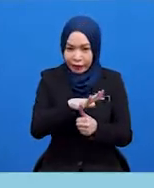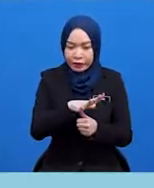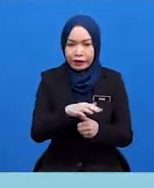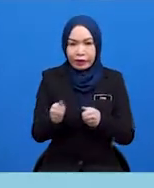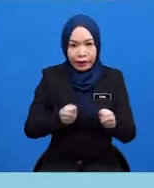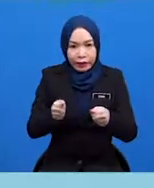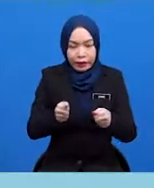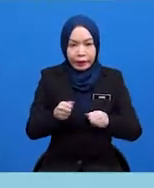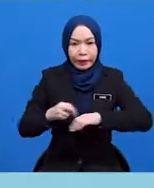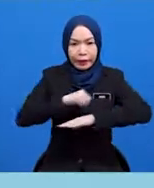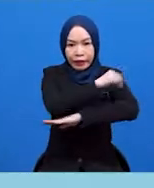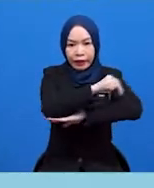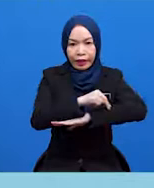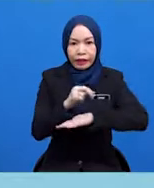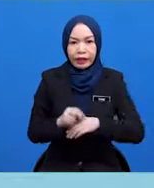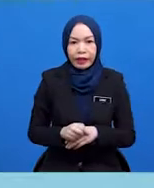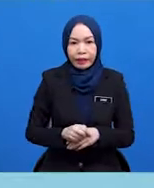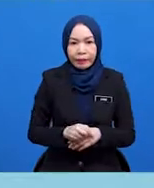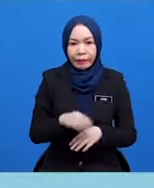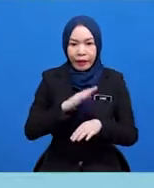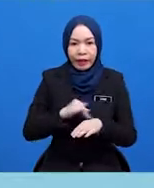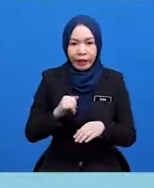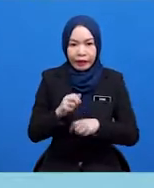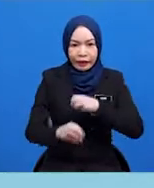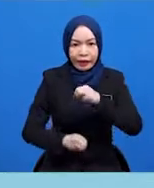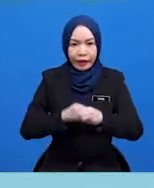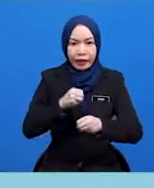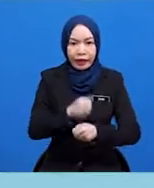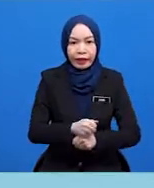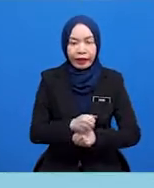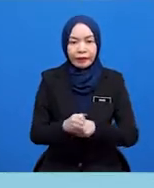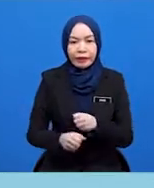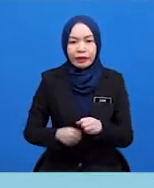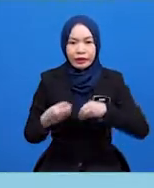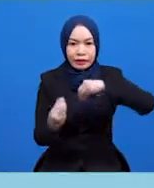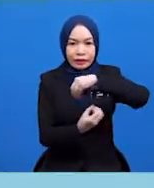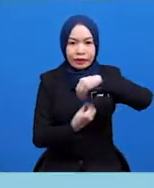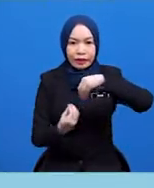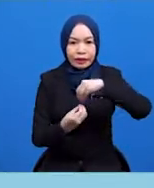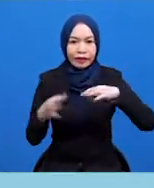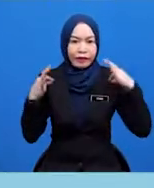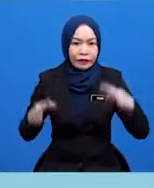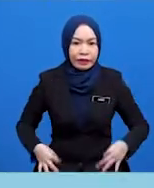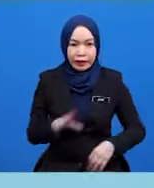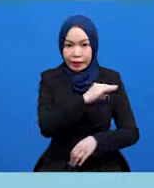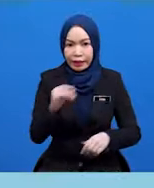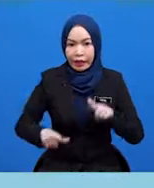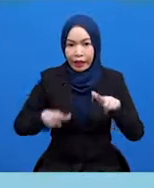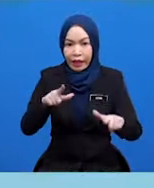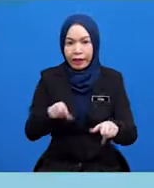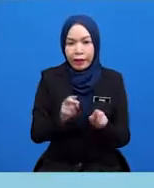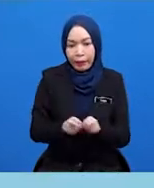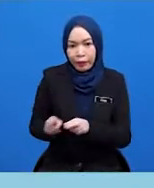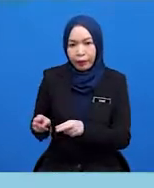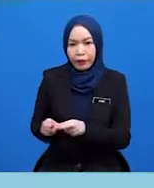aktiviti pertanian terhadap alam sekitar fizikal dan langkah pengurusannya. Baiklah